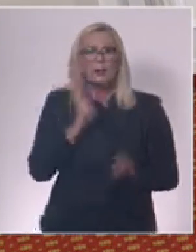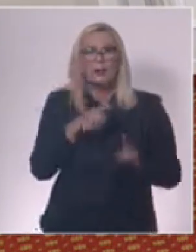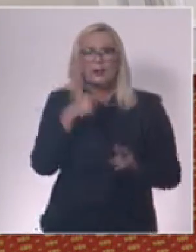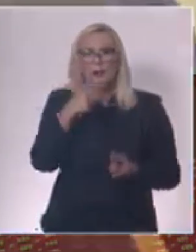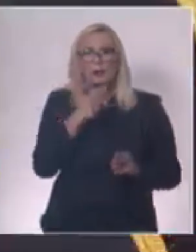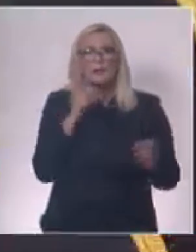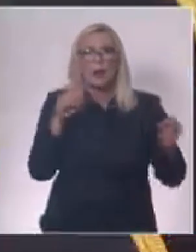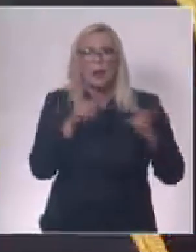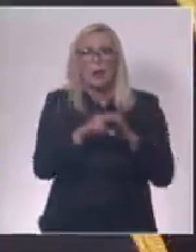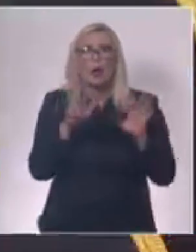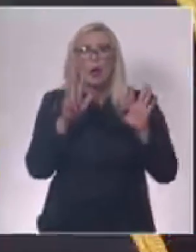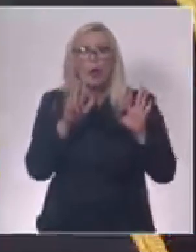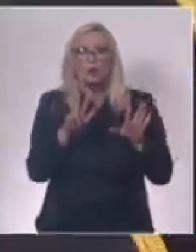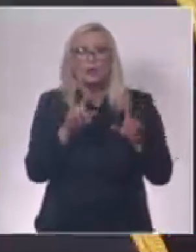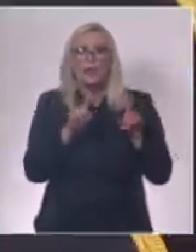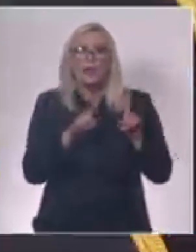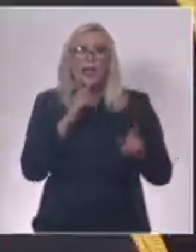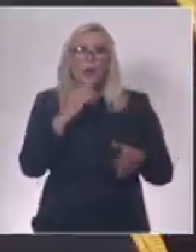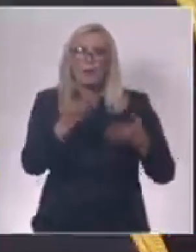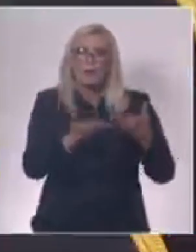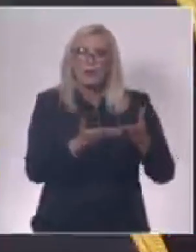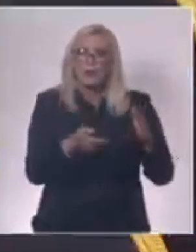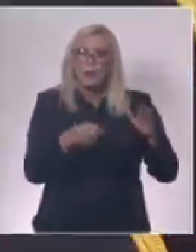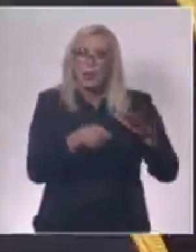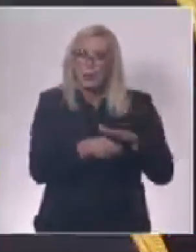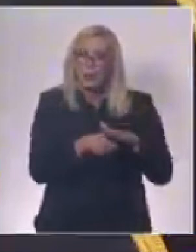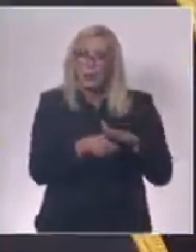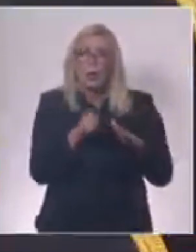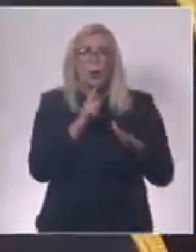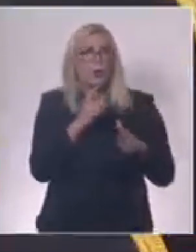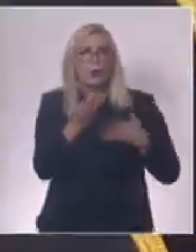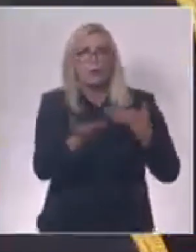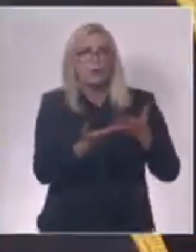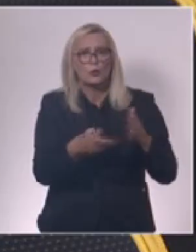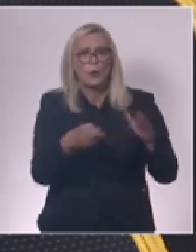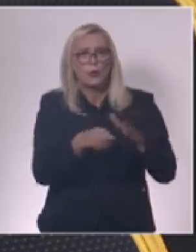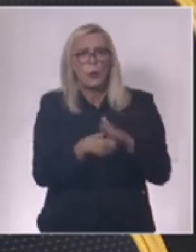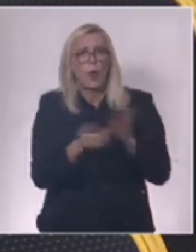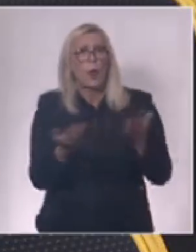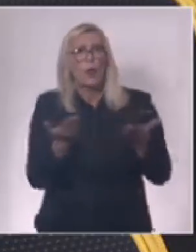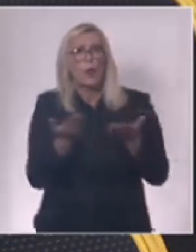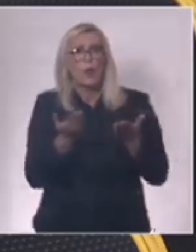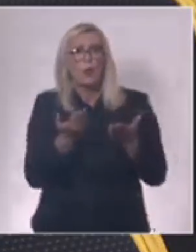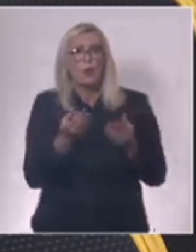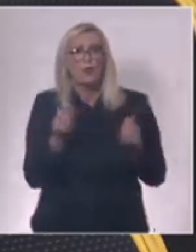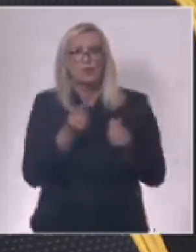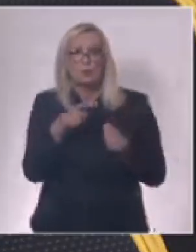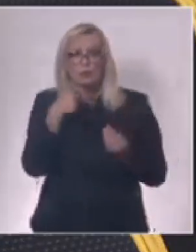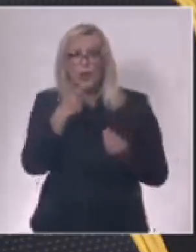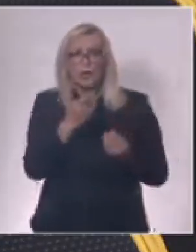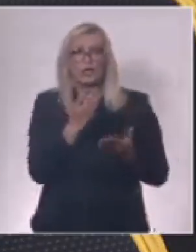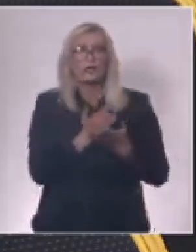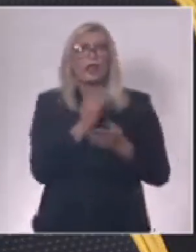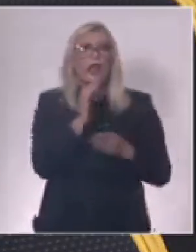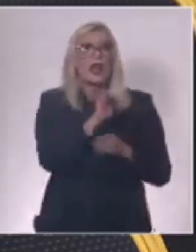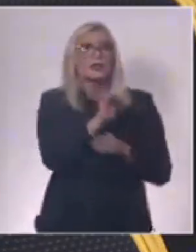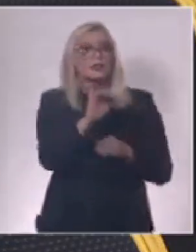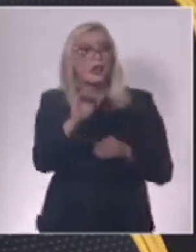зборувавте за коридорот 8 дека некој ви нудел подкуп. Кој ви нудел подкуп да. И кога, бидејќи рековте сте ги